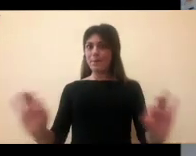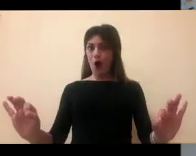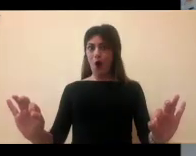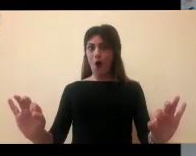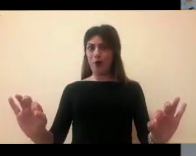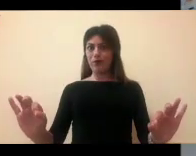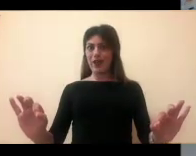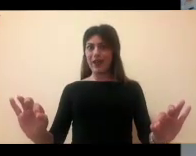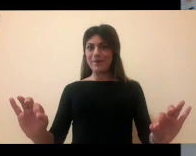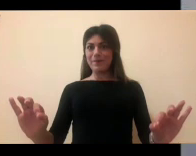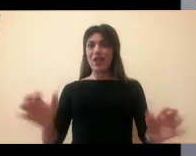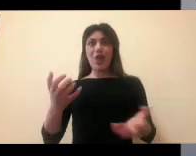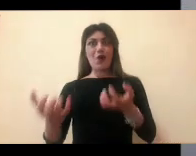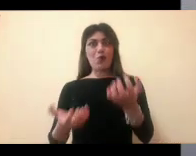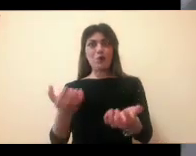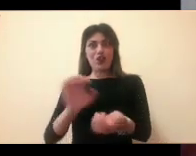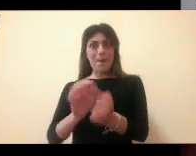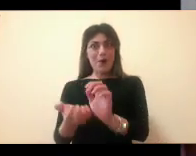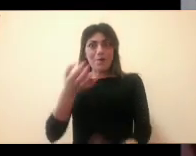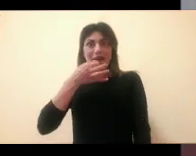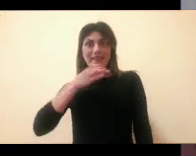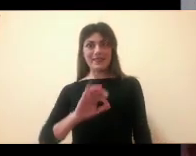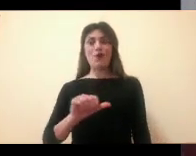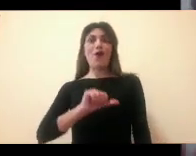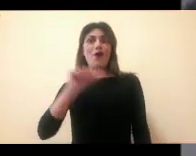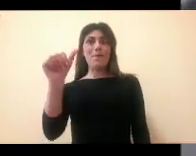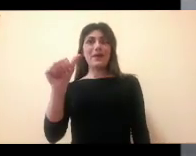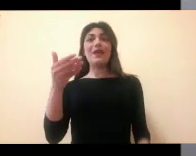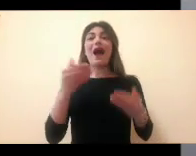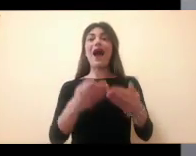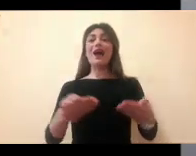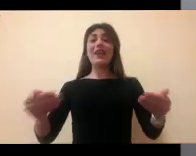alla preparazione delle polpette. Per prima cosa aggiungiamo la ricotta,